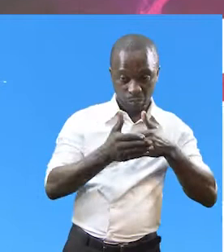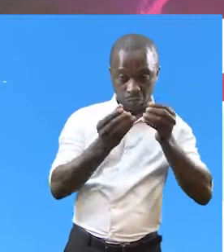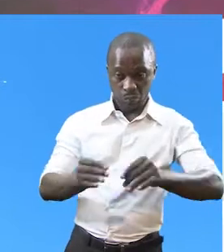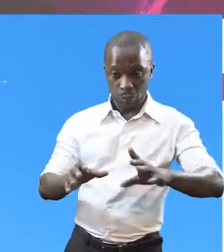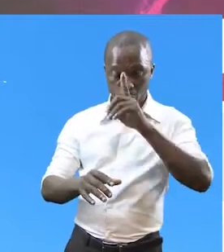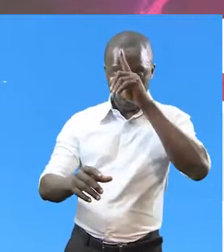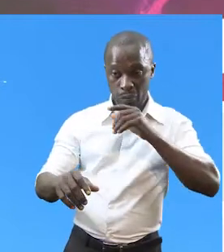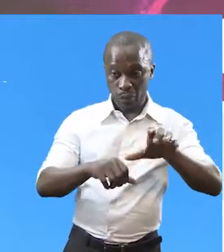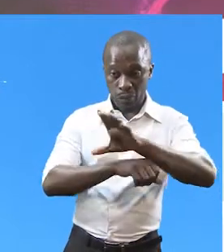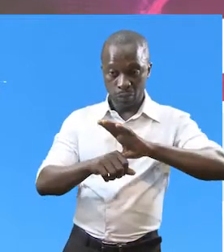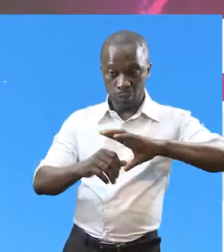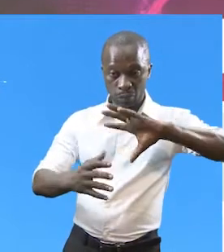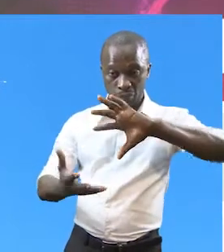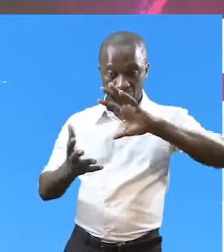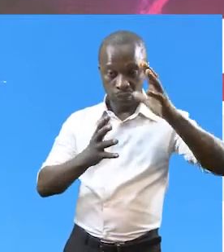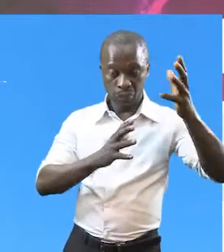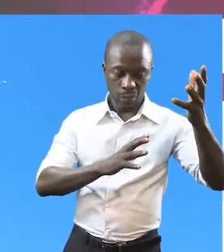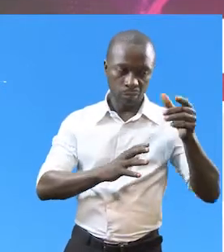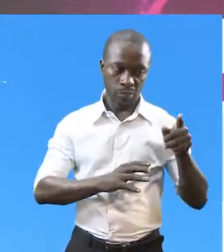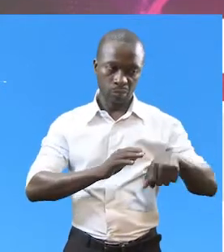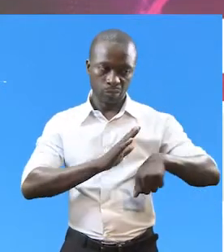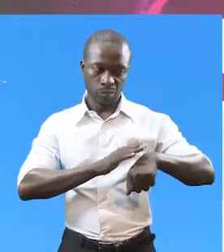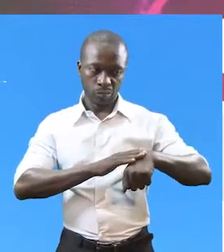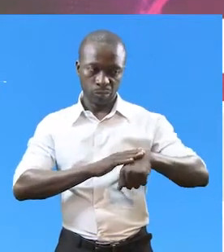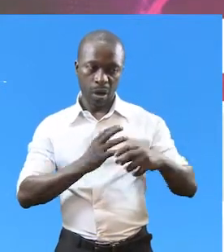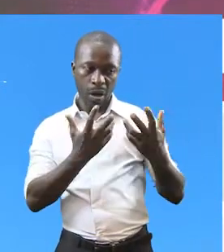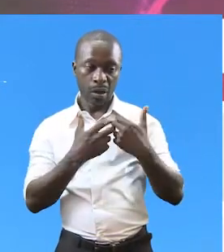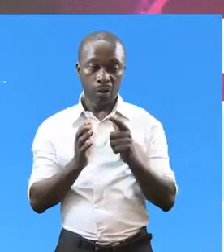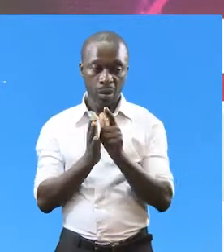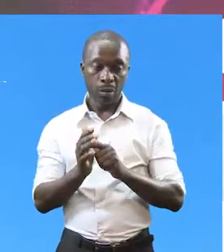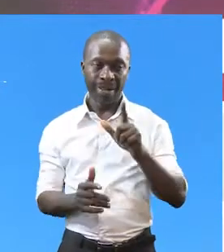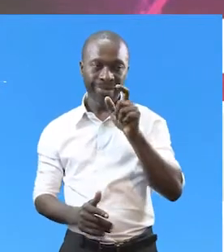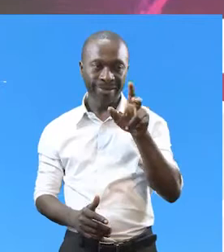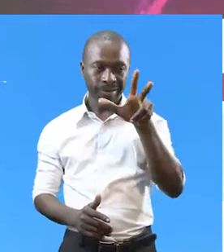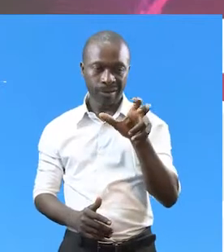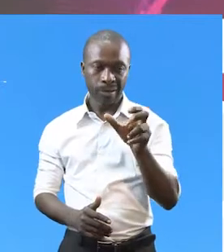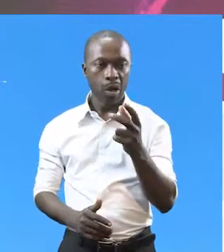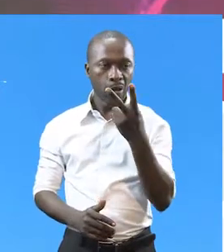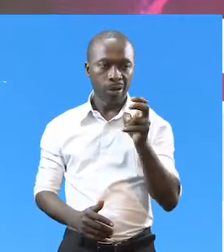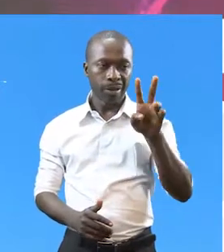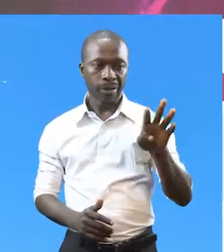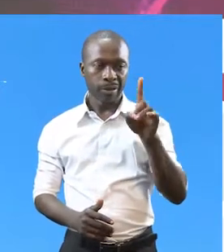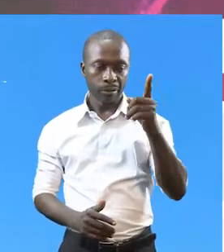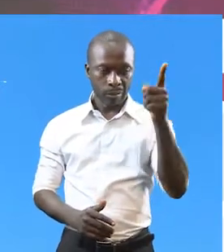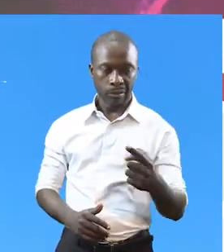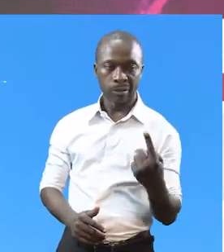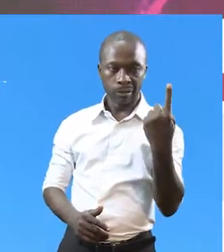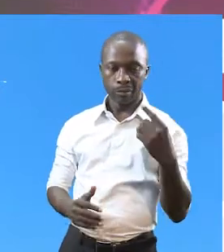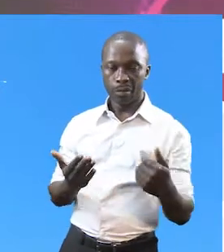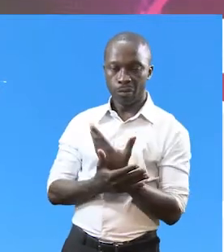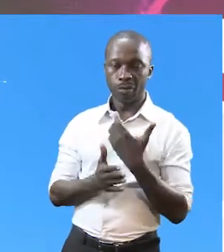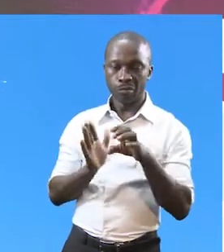rigueur de la loi, notamment des dispositions des articles 113 et 241 alinéa 1 du nouveau code